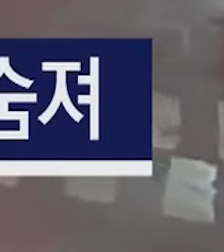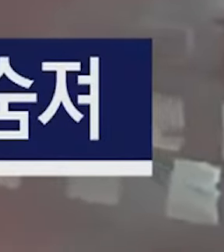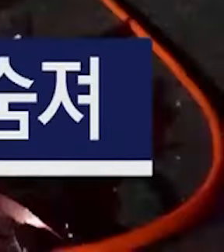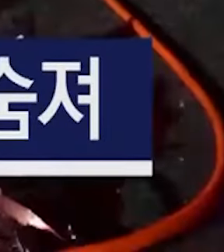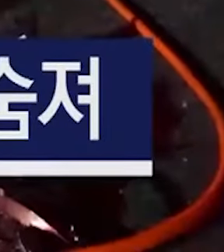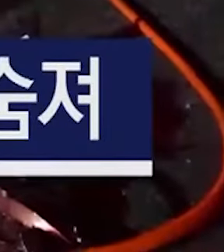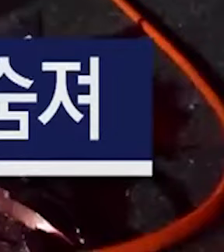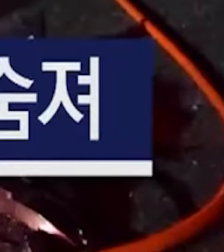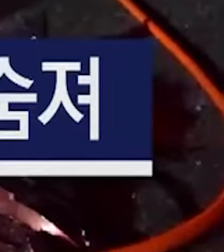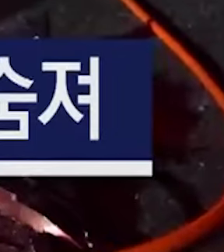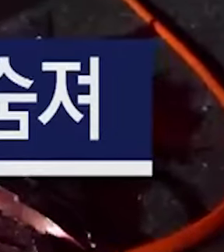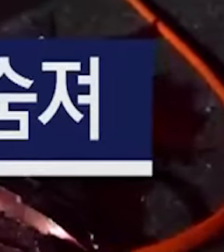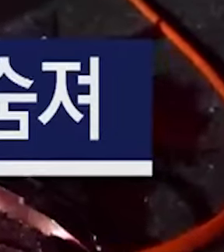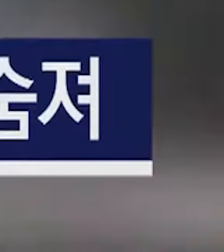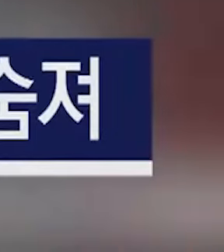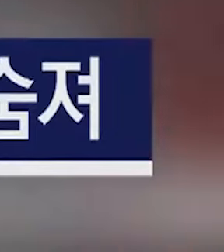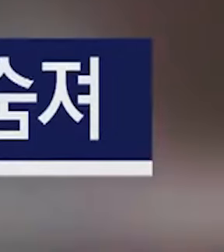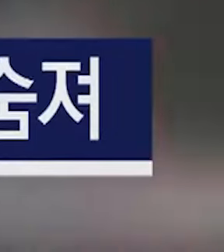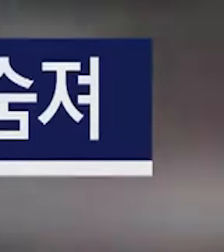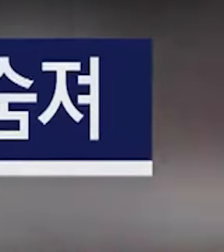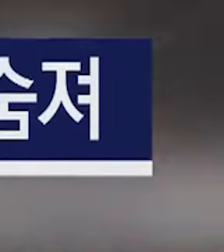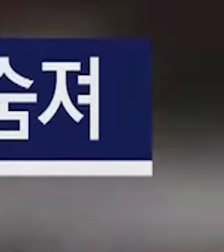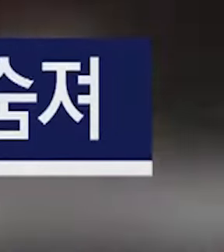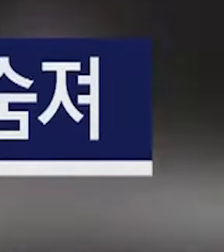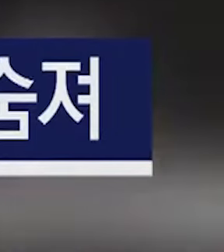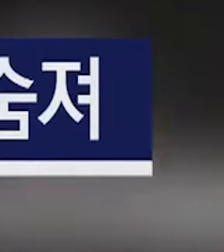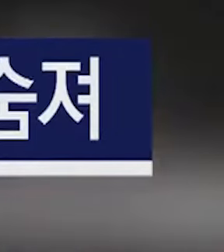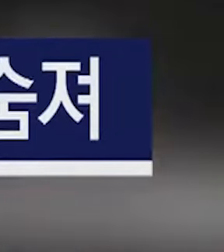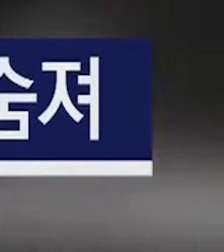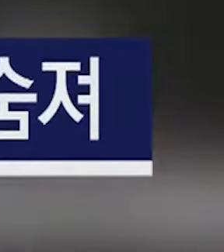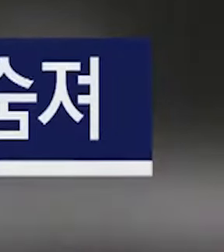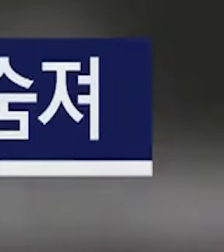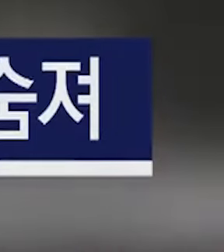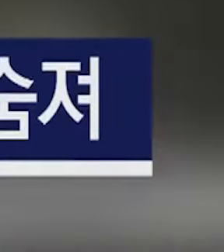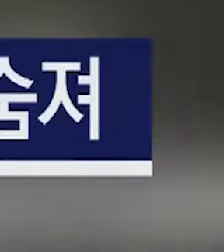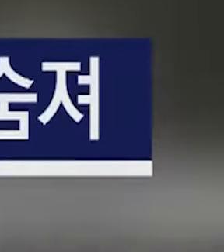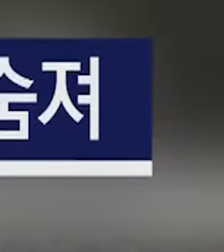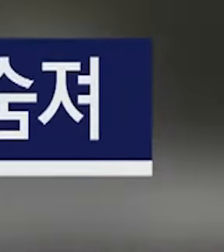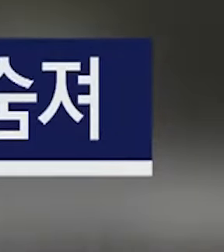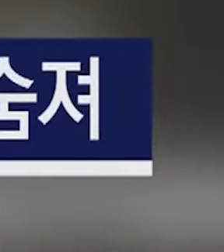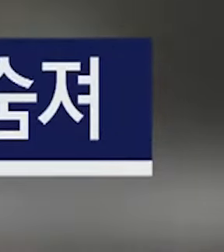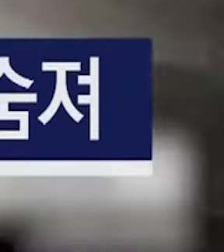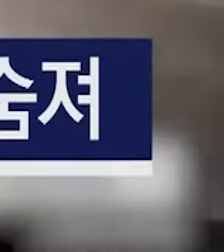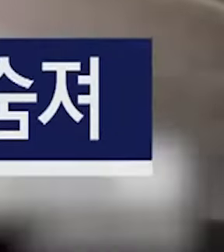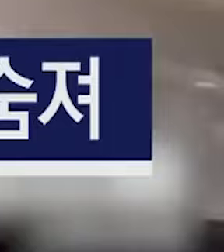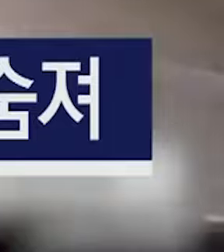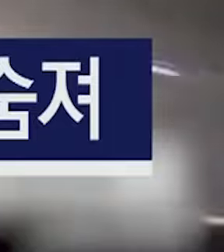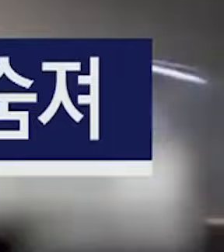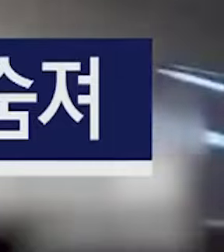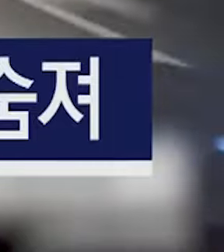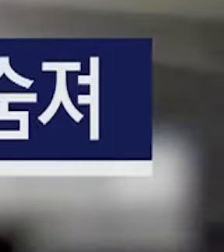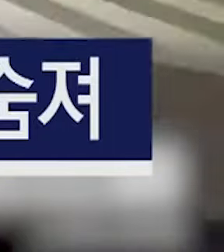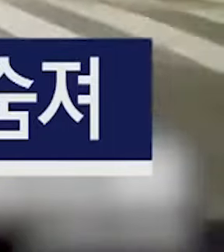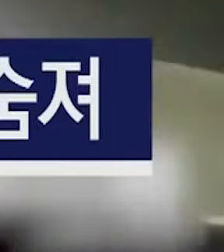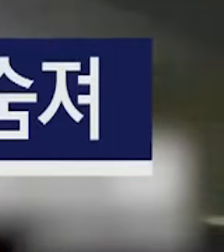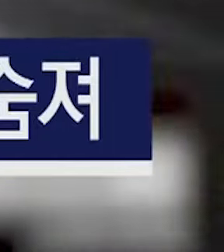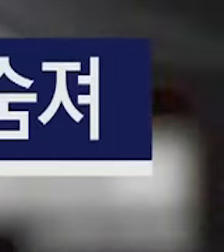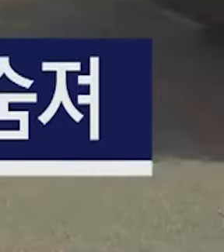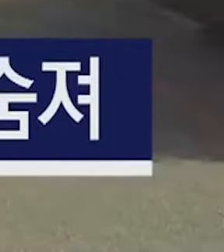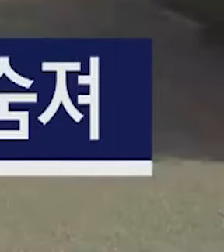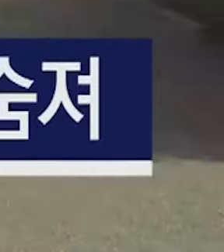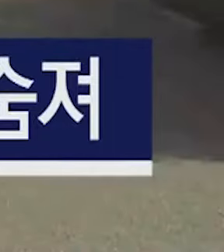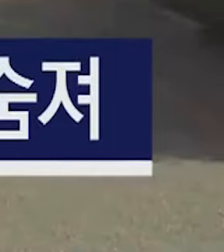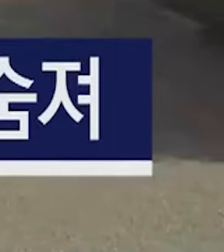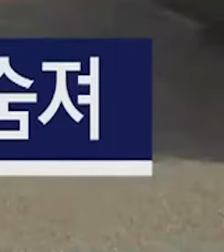뒤쫓는 과정을 생중계했는데 30대 운전자가 주차된 트레일러를 들이받아 숨졌습니다. 유튜버의 무리한 행동이